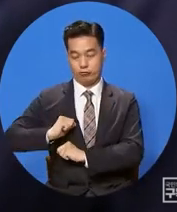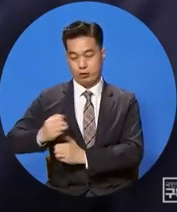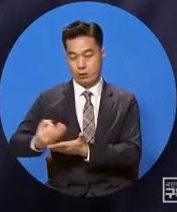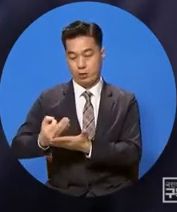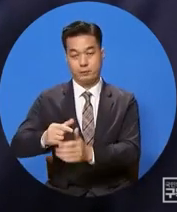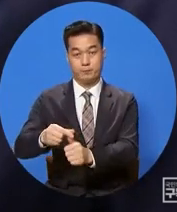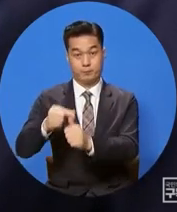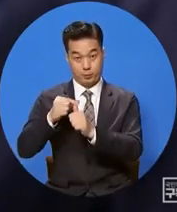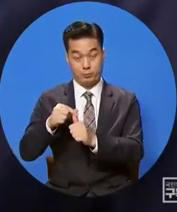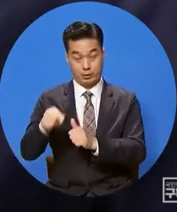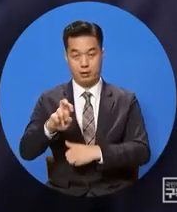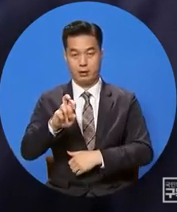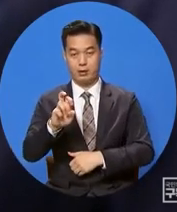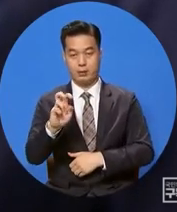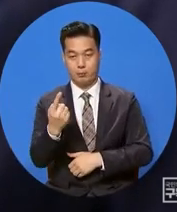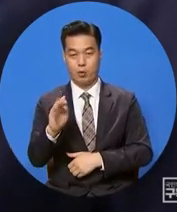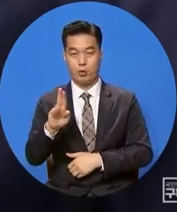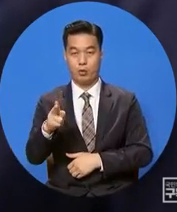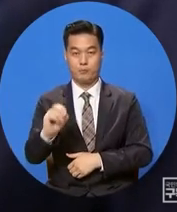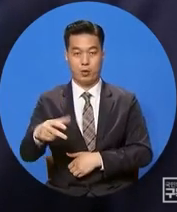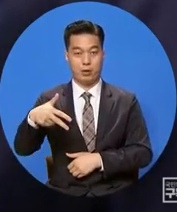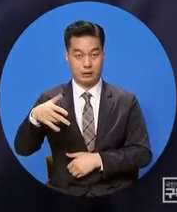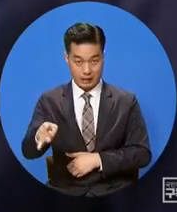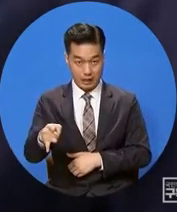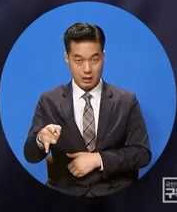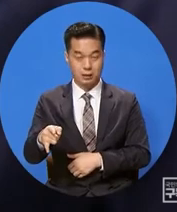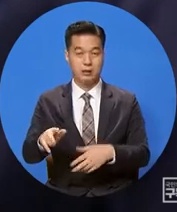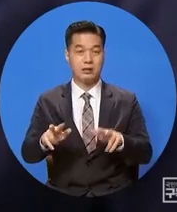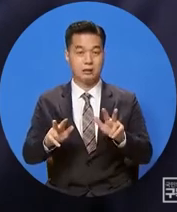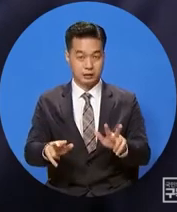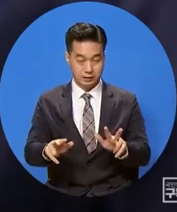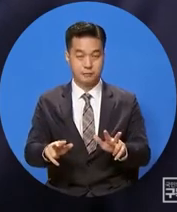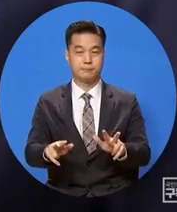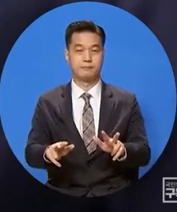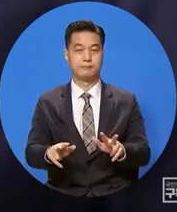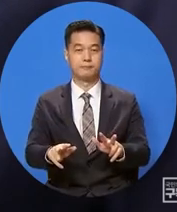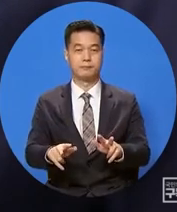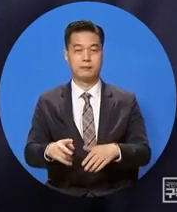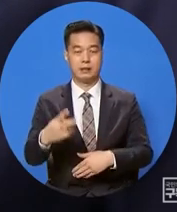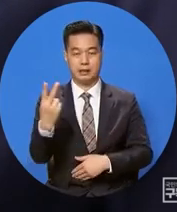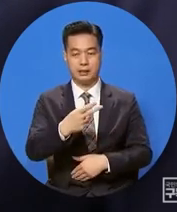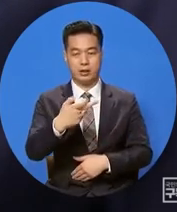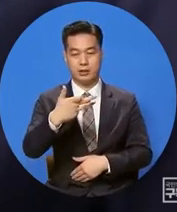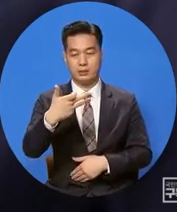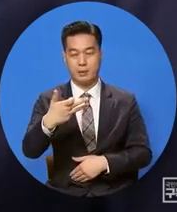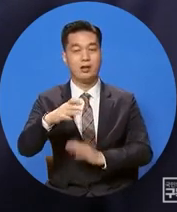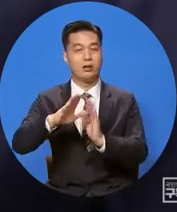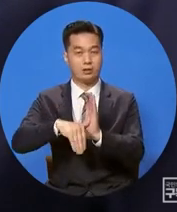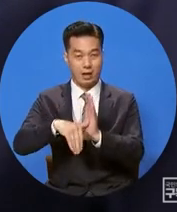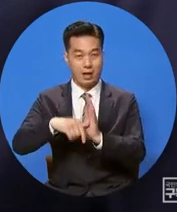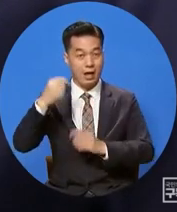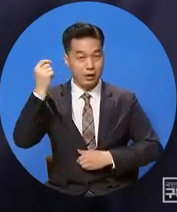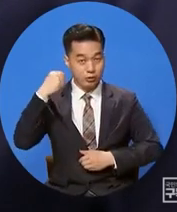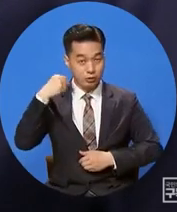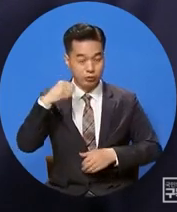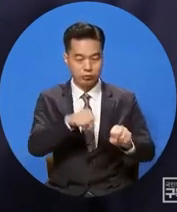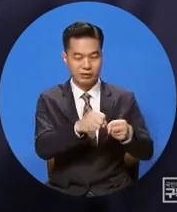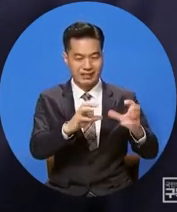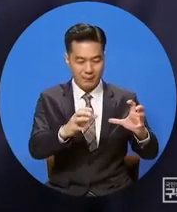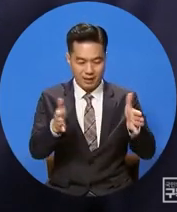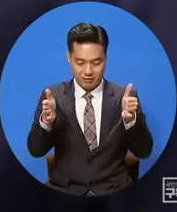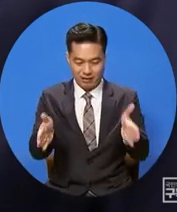그 대만까지도 지금 모병제로 갔습니다. 2018년도 중국하고 아주